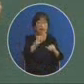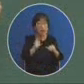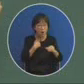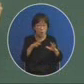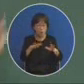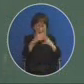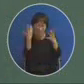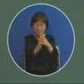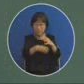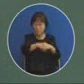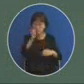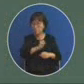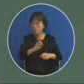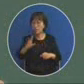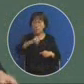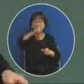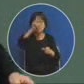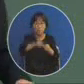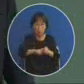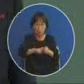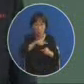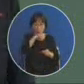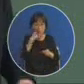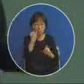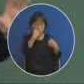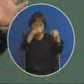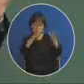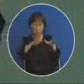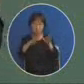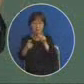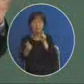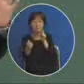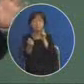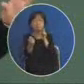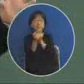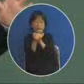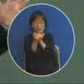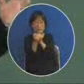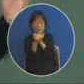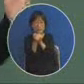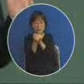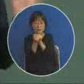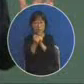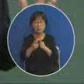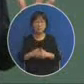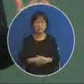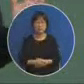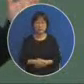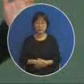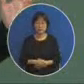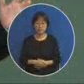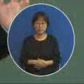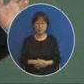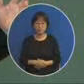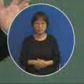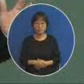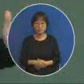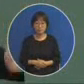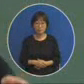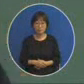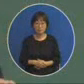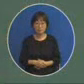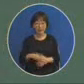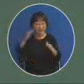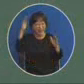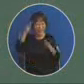imprints of Egypt that were inside of the Israelites that had no choice but to lead them towards destruction. 많이 착각하는데요. 학생들이 막 공부 어렵다 이렇게 착각합니다. 그렇지 않습니다.